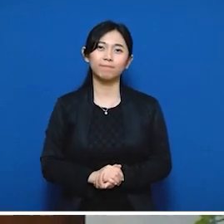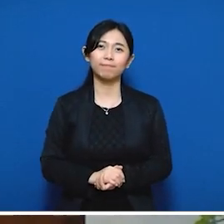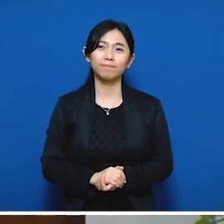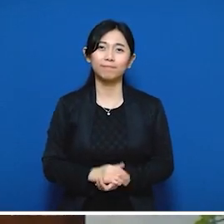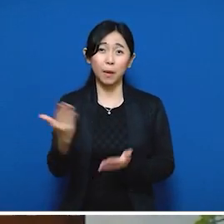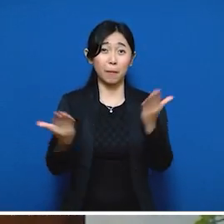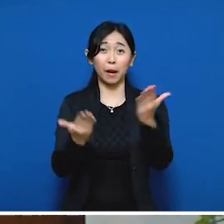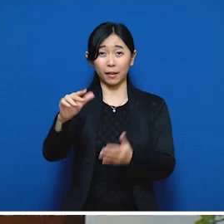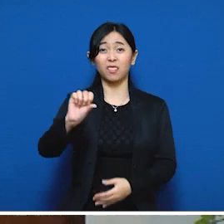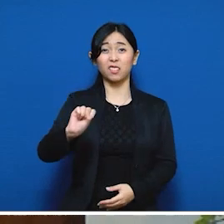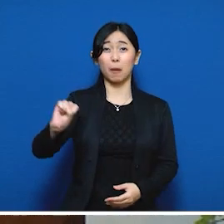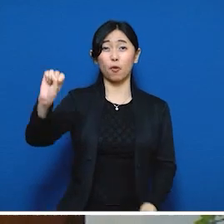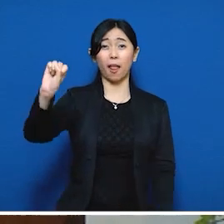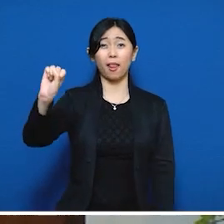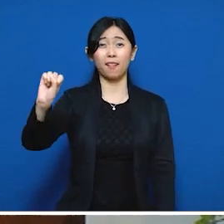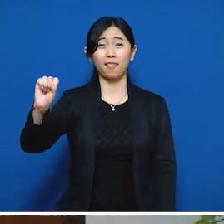Pelayanan kesaksian Samuel